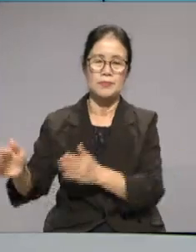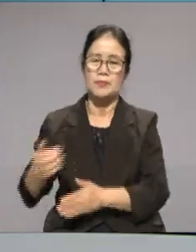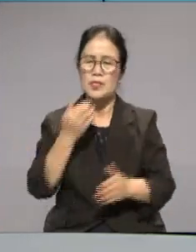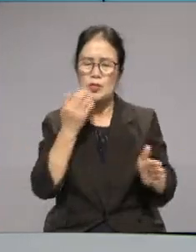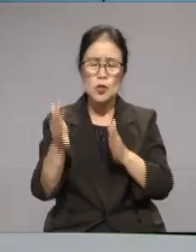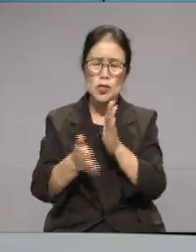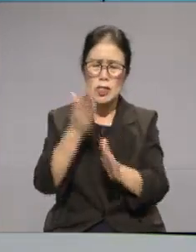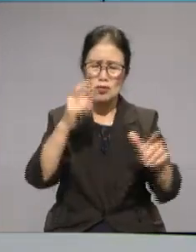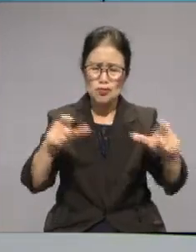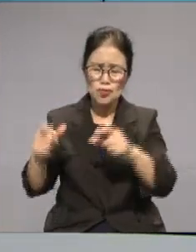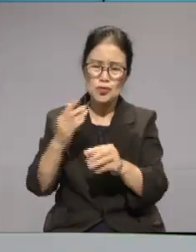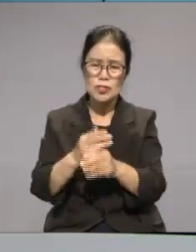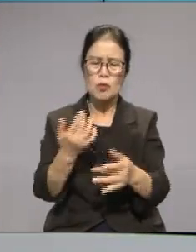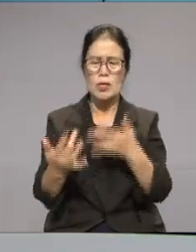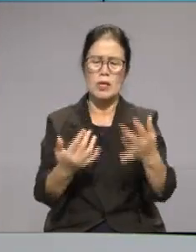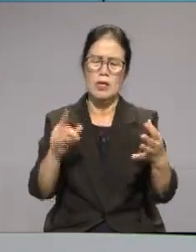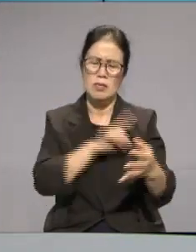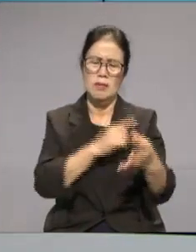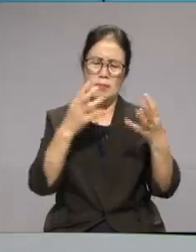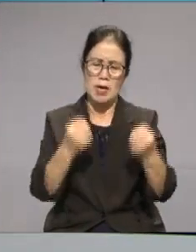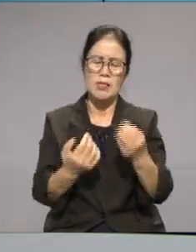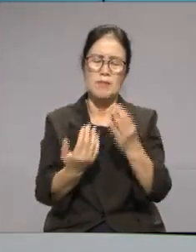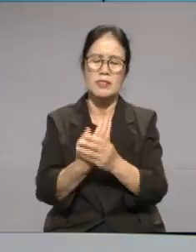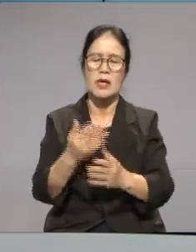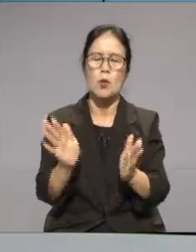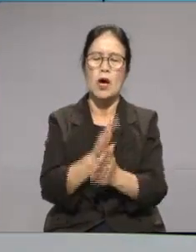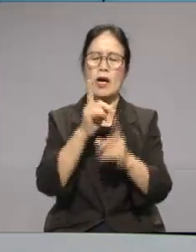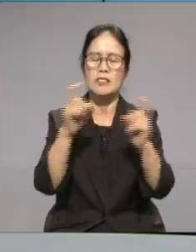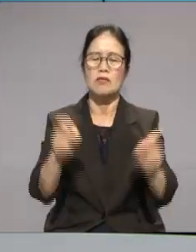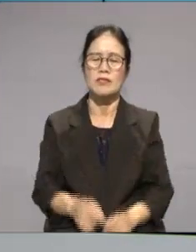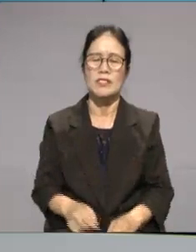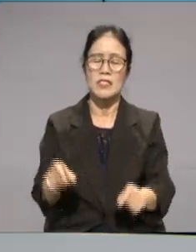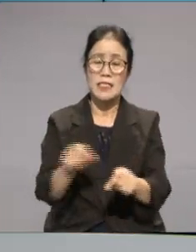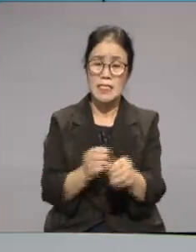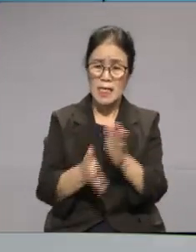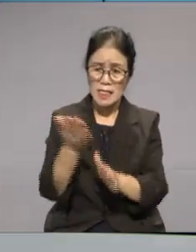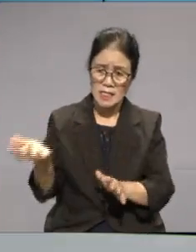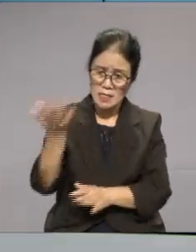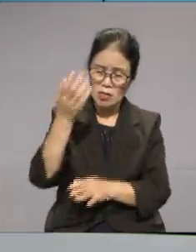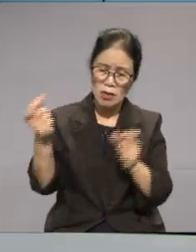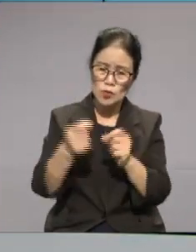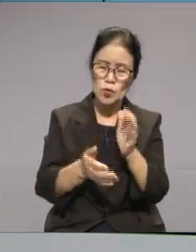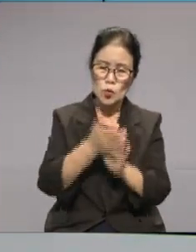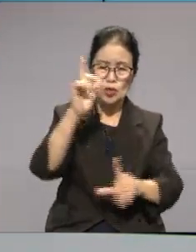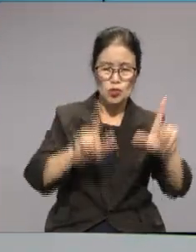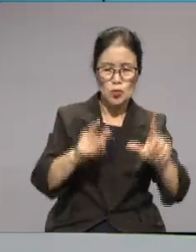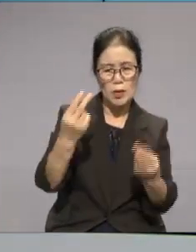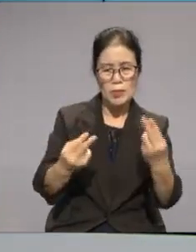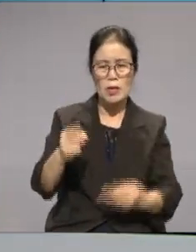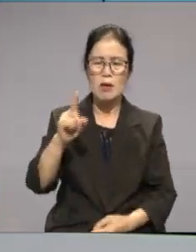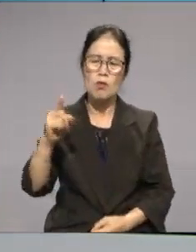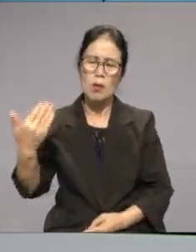경기도 시군 중에서 화재가 가장 많이 발생하는 곳이 화성시인데요. 특례시 승격을 앞둔 도시 규모에 비해 소방